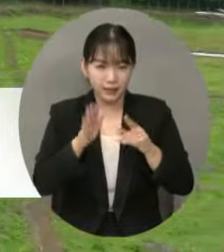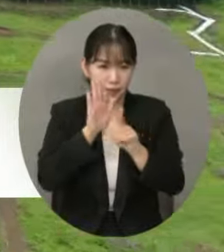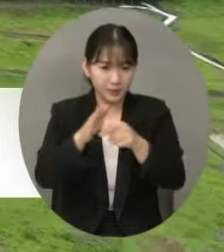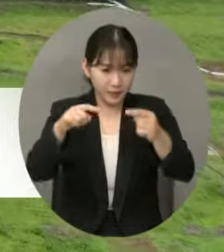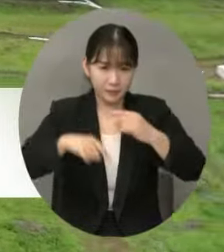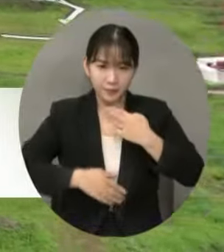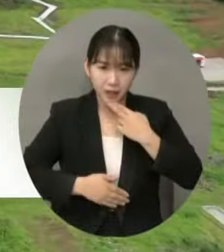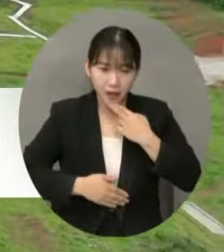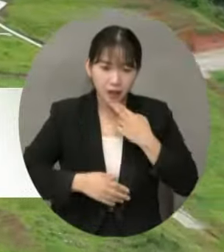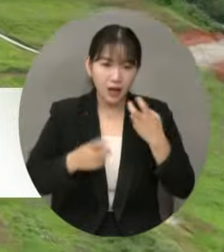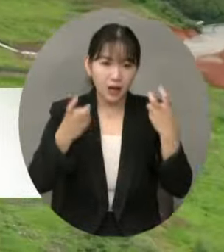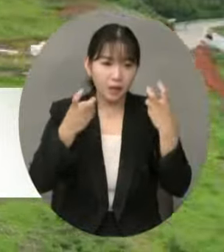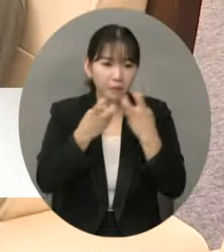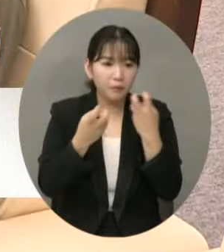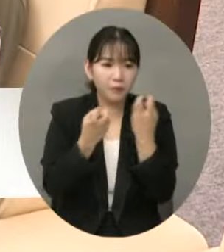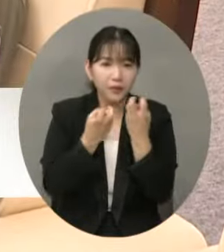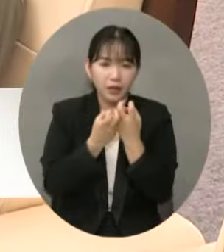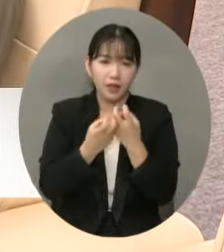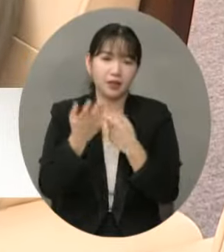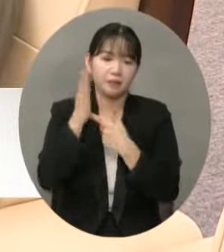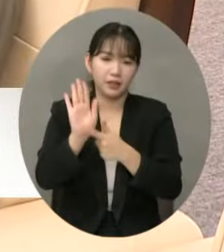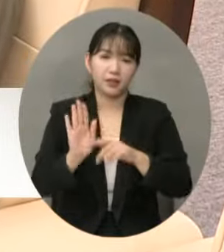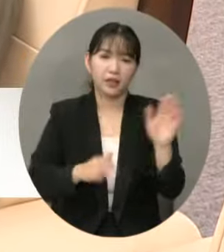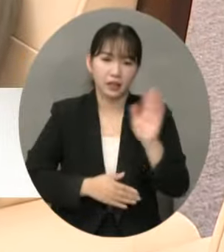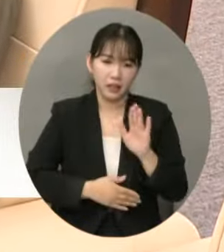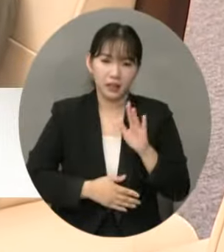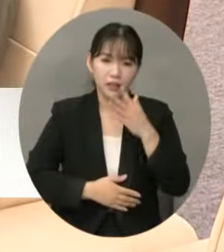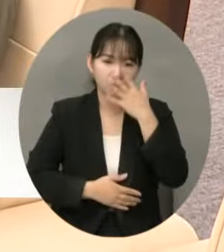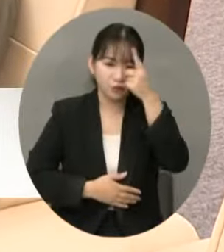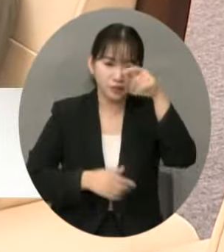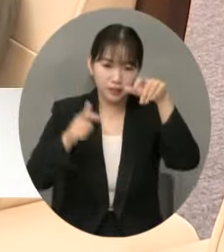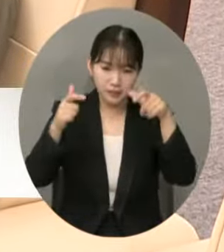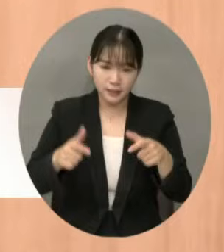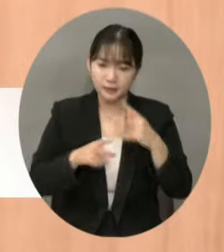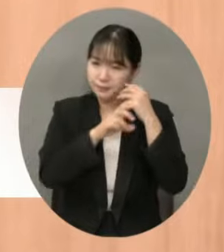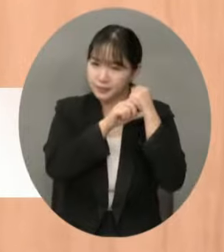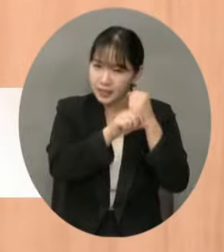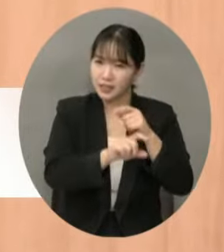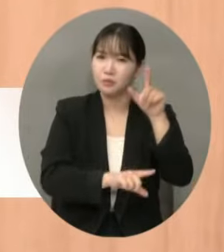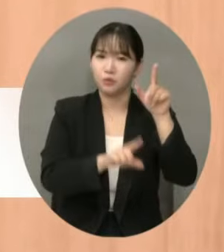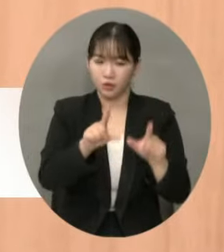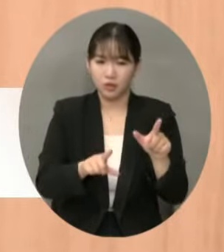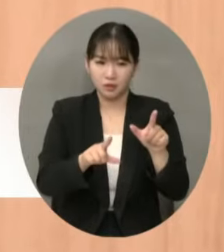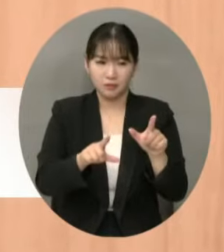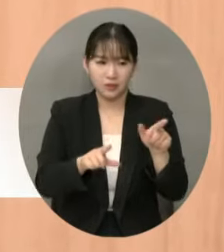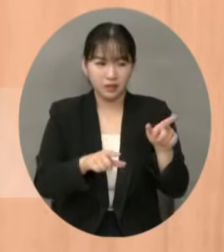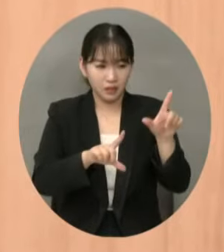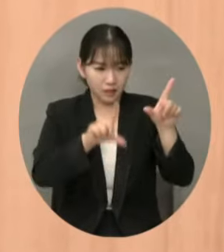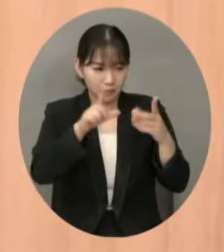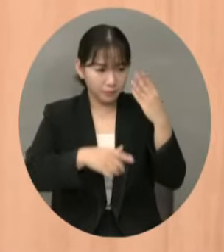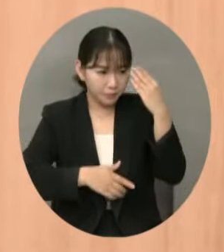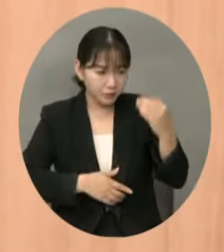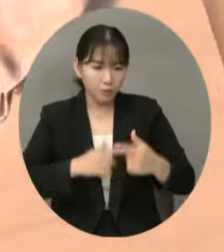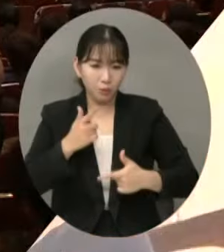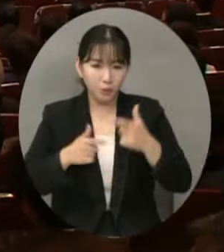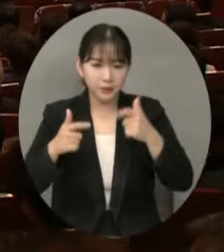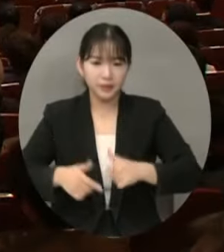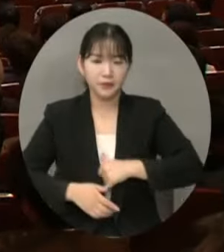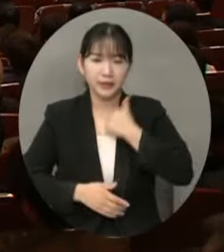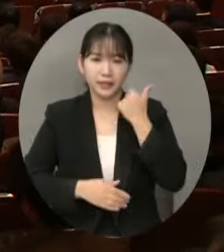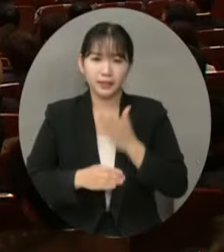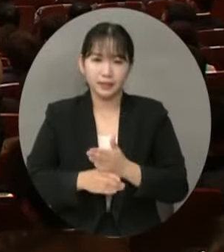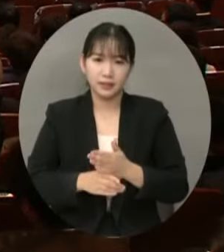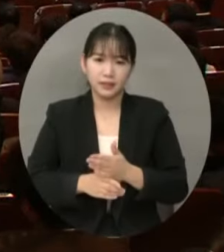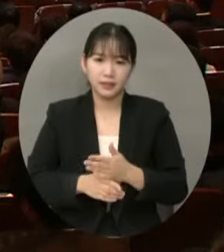대응 방안을 밝히지 않는 등 순천에 끌려가는 모양새를 보이면서 목포권에 반감을 사고 있습니다.